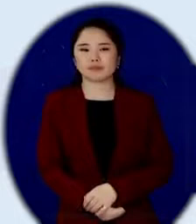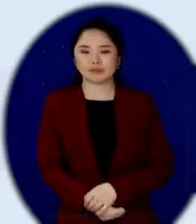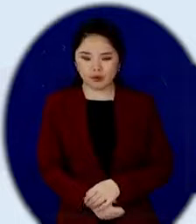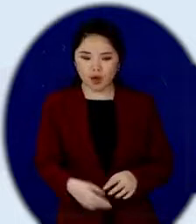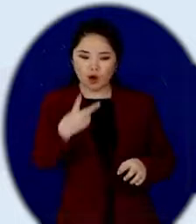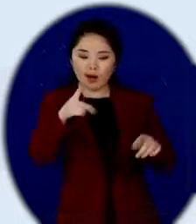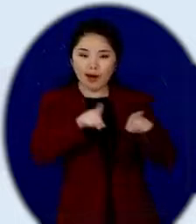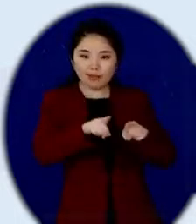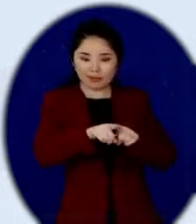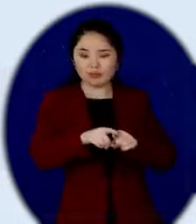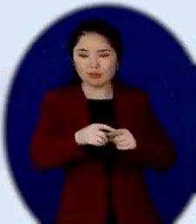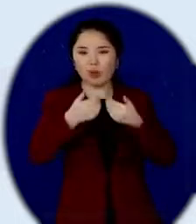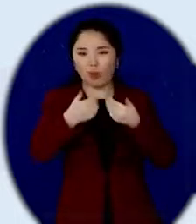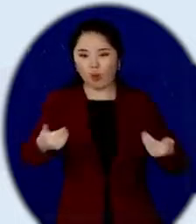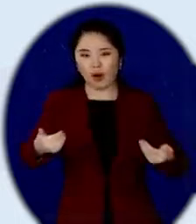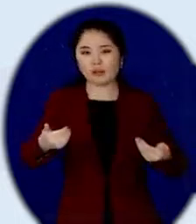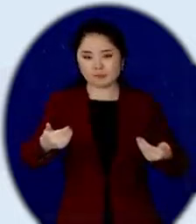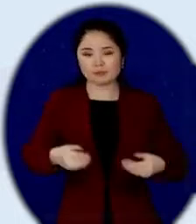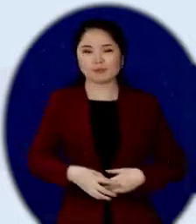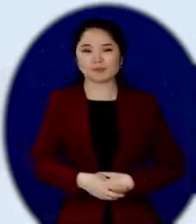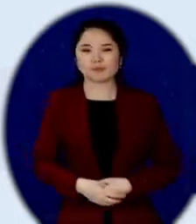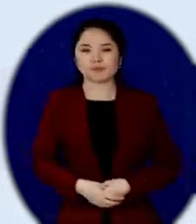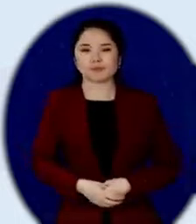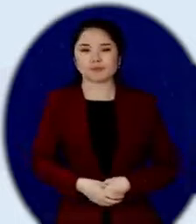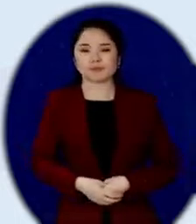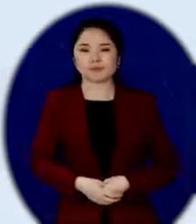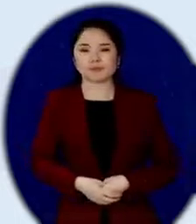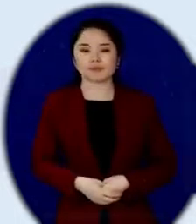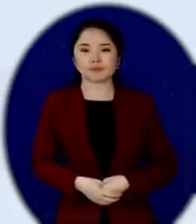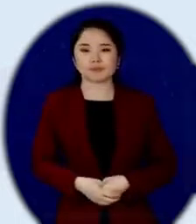тэнцүү хуваарлан хуваая.